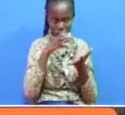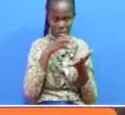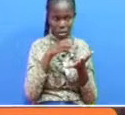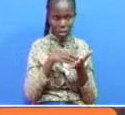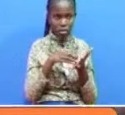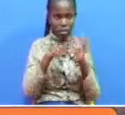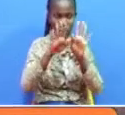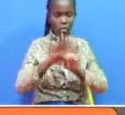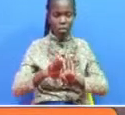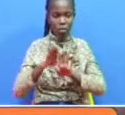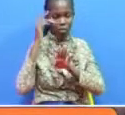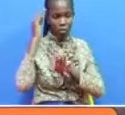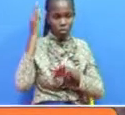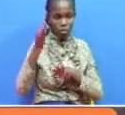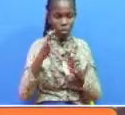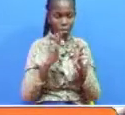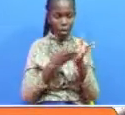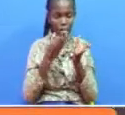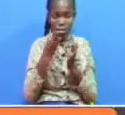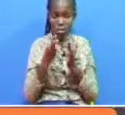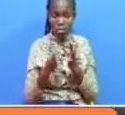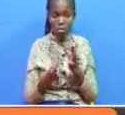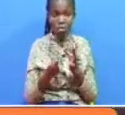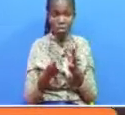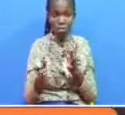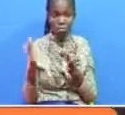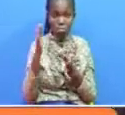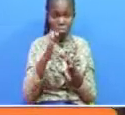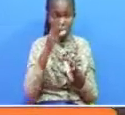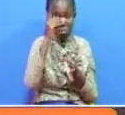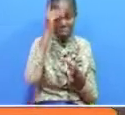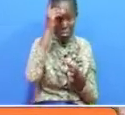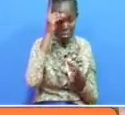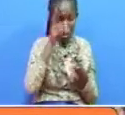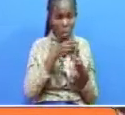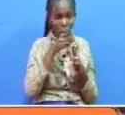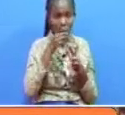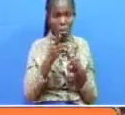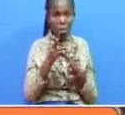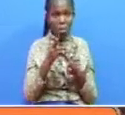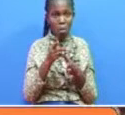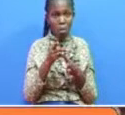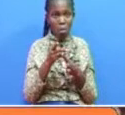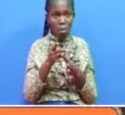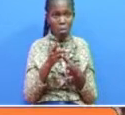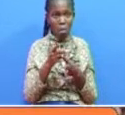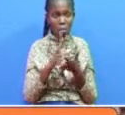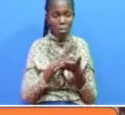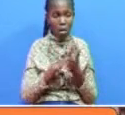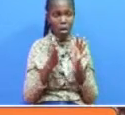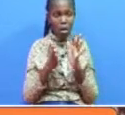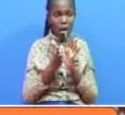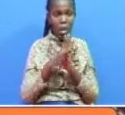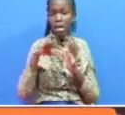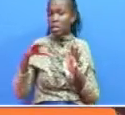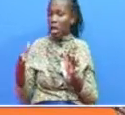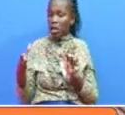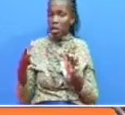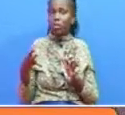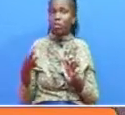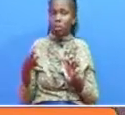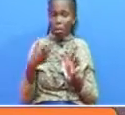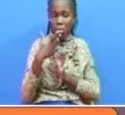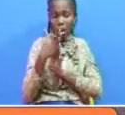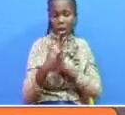of Machakos, whether Machakos will be returned to a village or Machakos will become the metropolitan city that it is destined to